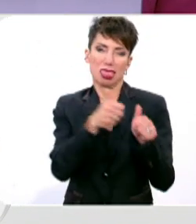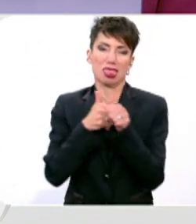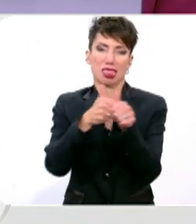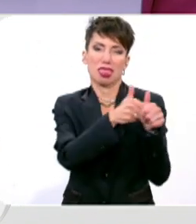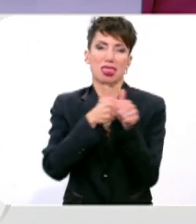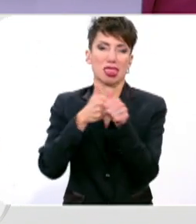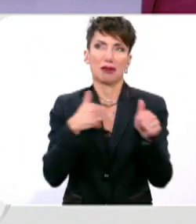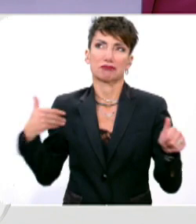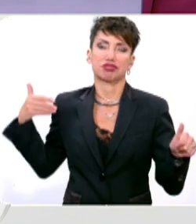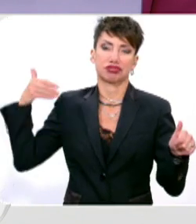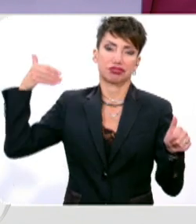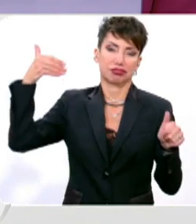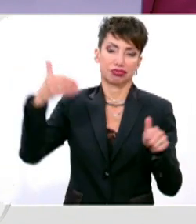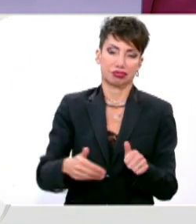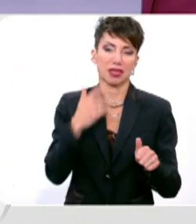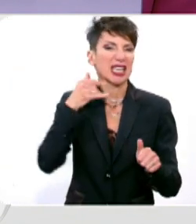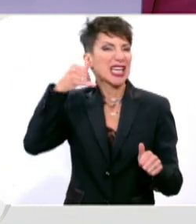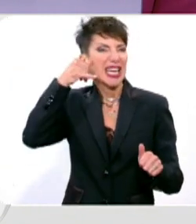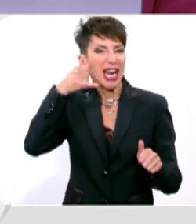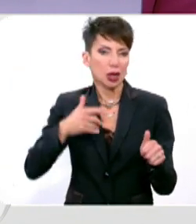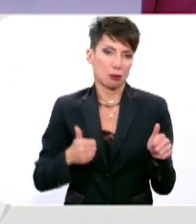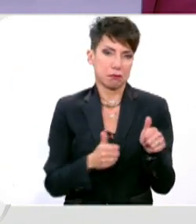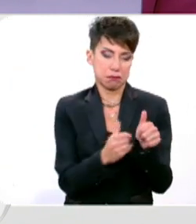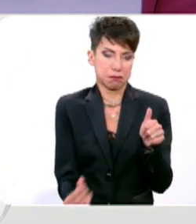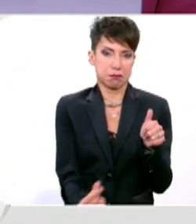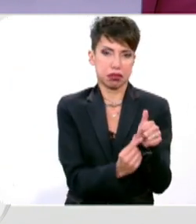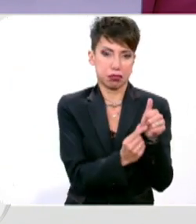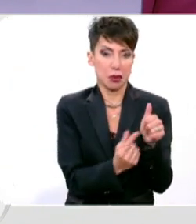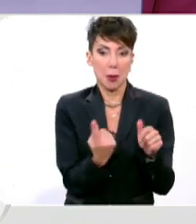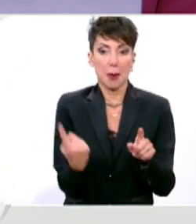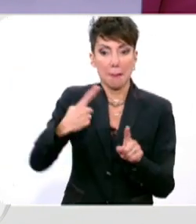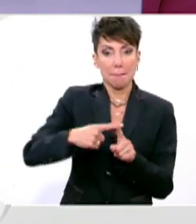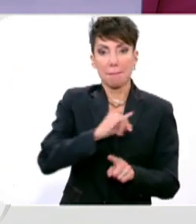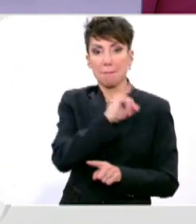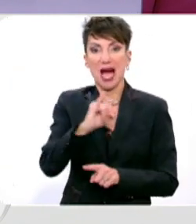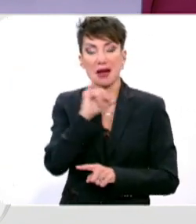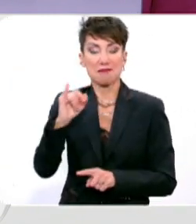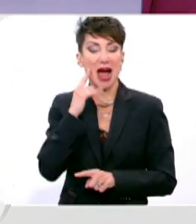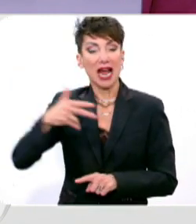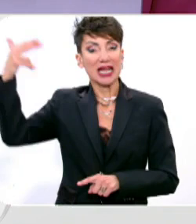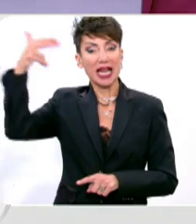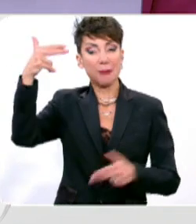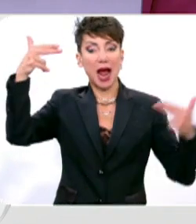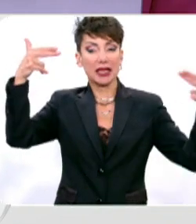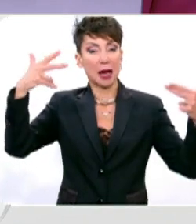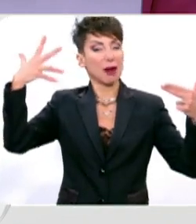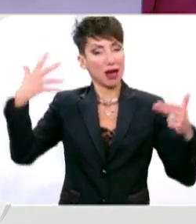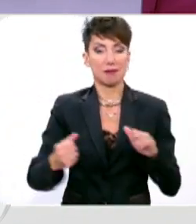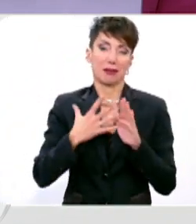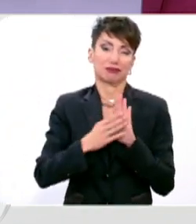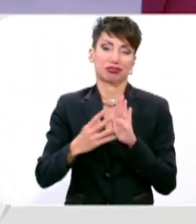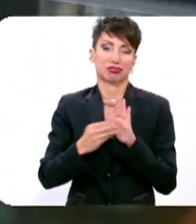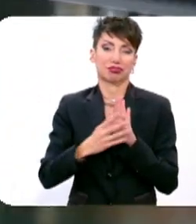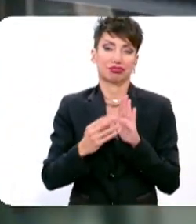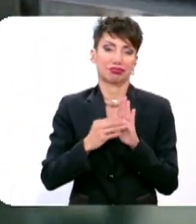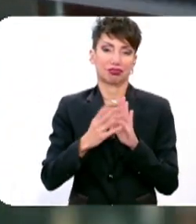μικροσκόπιο, παρακολουθεί το κινητό του, είχε τοποθετηθεί ακόμη και κάμερα στο γραφείο του, που υπάρχουν καταγεγραμμένες συνομιλίες και με εικόνα και με